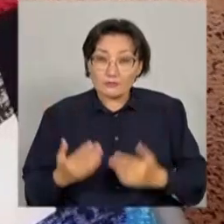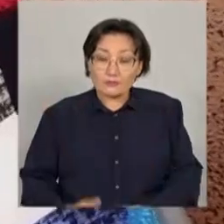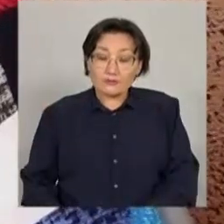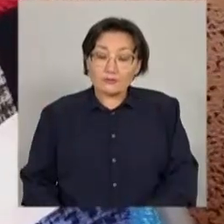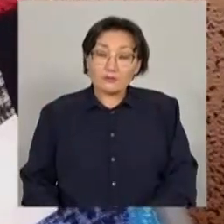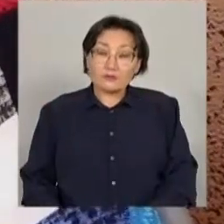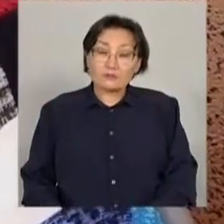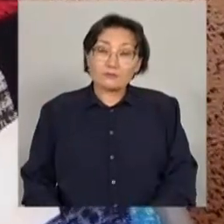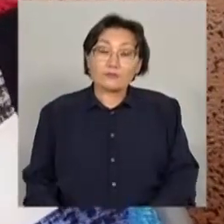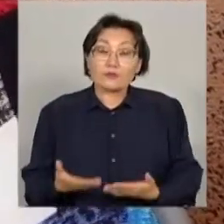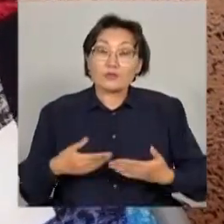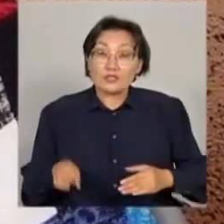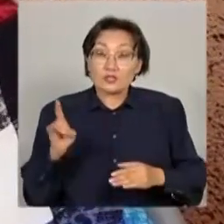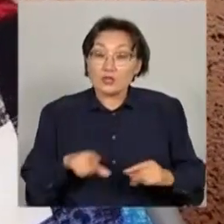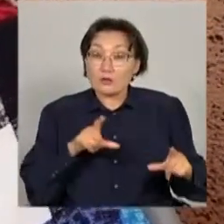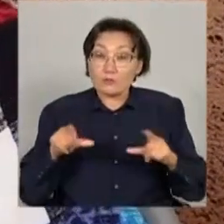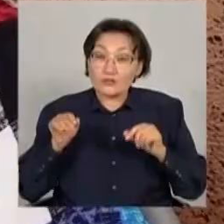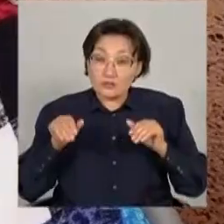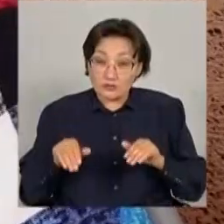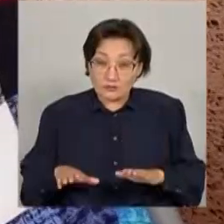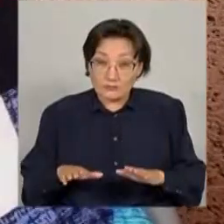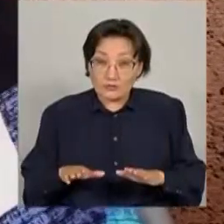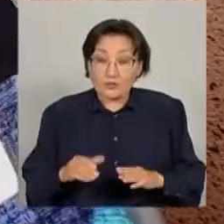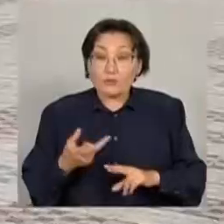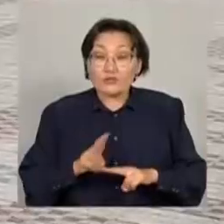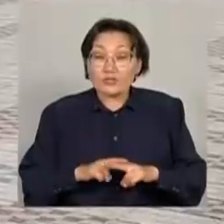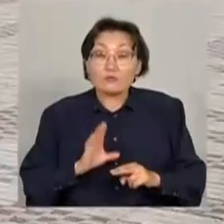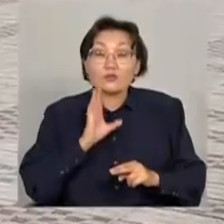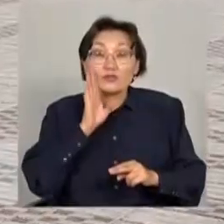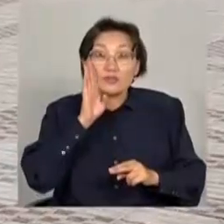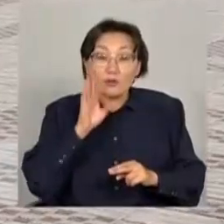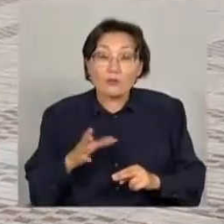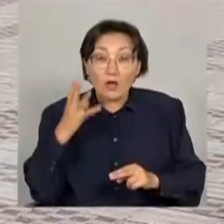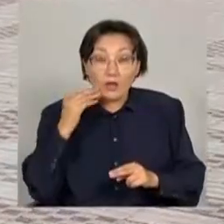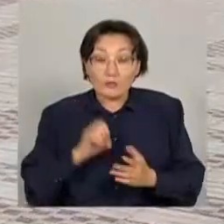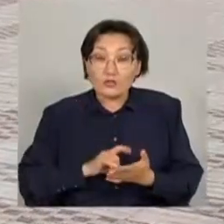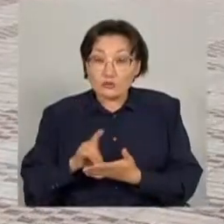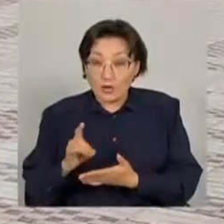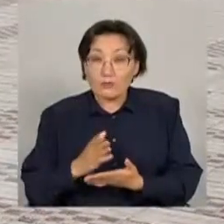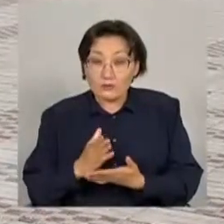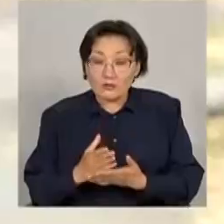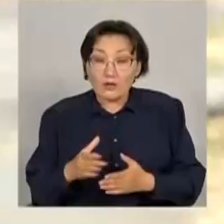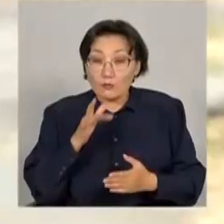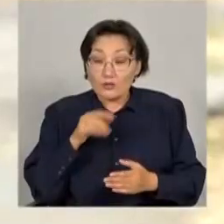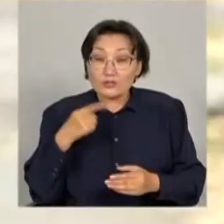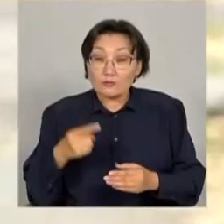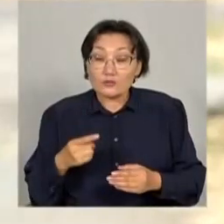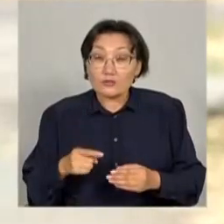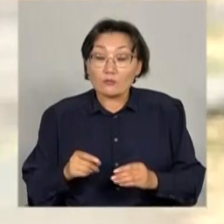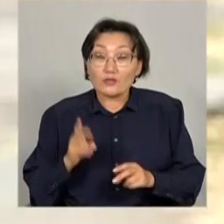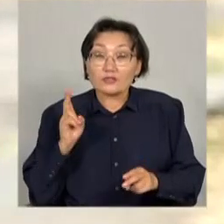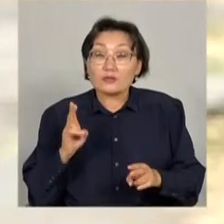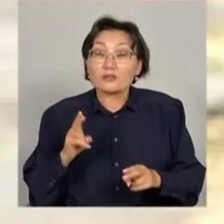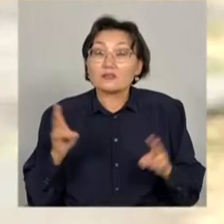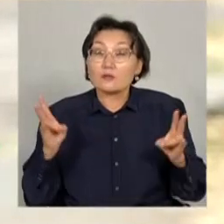Мы решили ехать. Біз таксимен кете беруді жөн көріп отырмыз. Себебі таңғысын Алматыда ұшағымыз бар. Айта кетейік, апат болған вагондардың